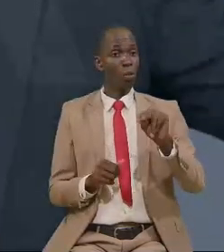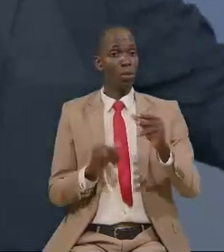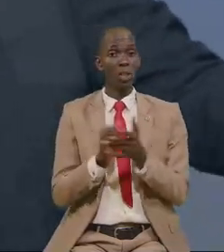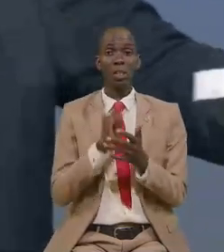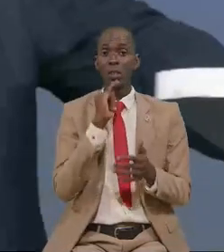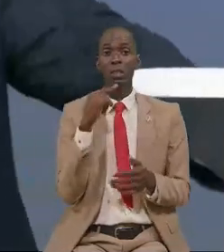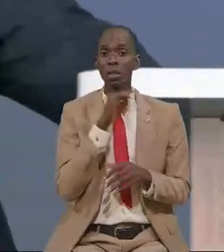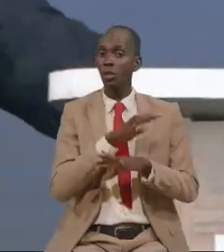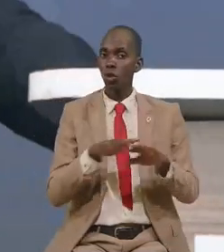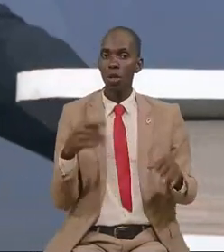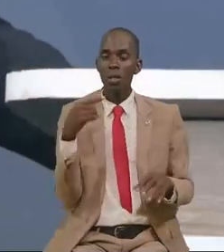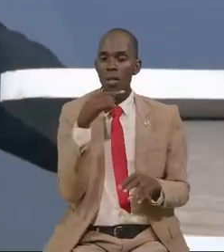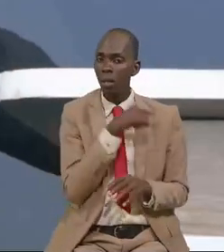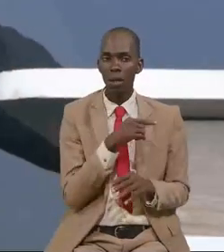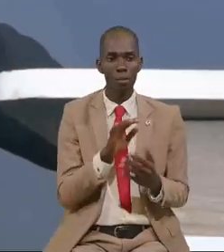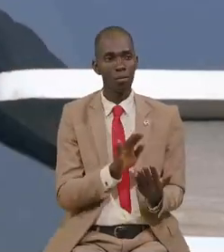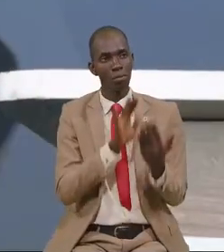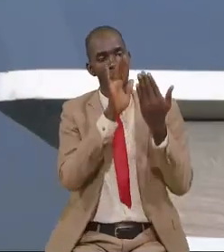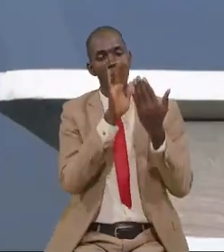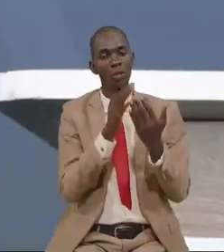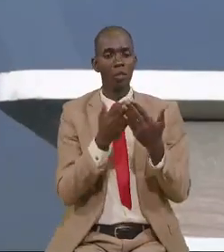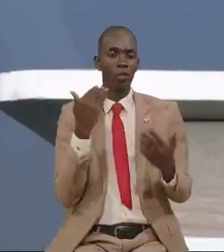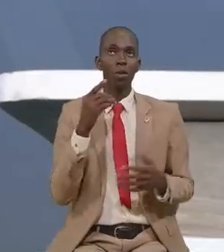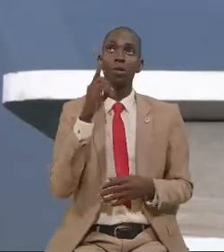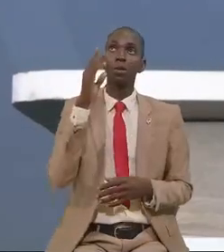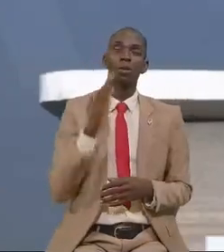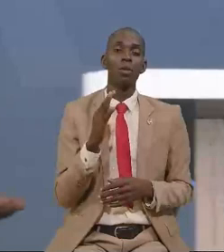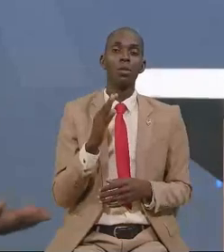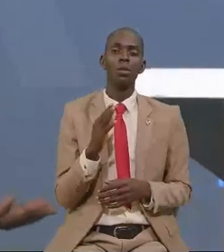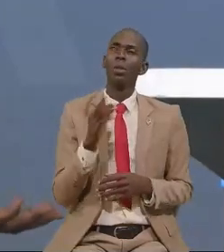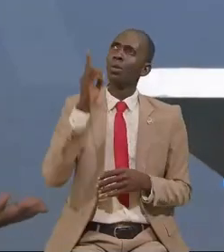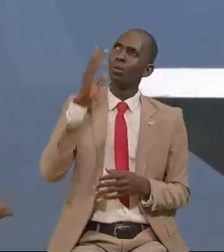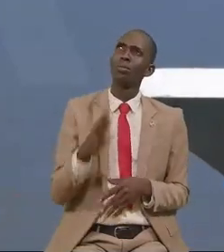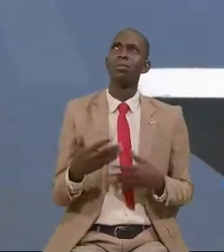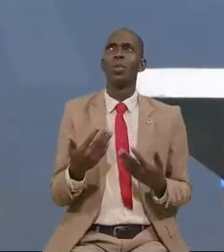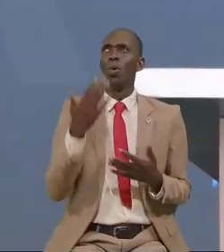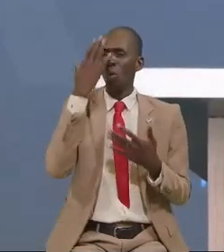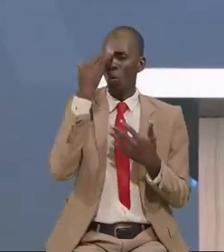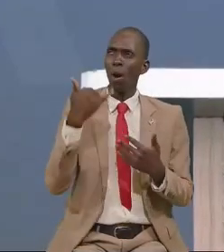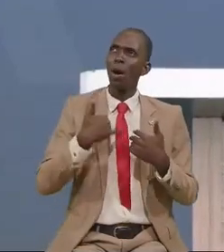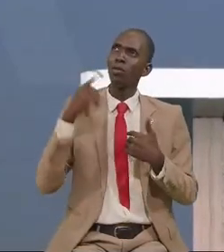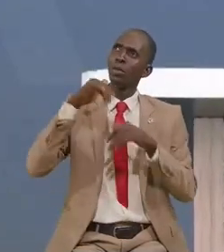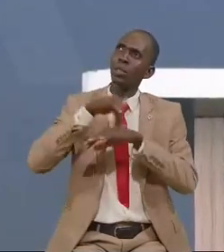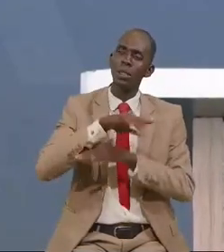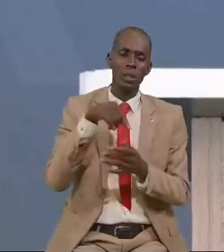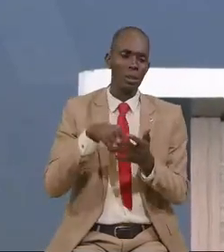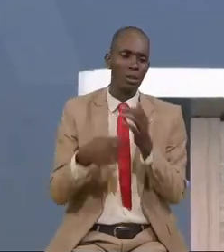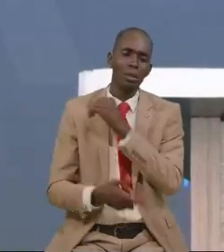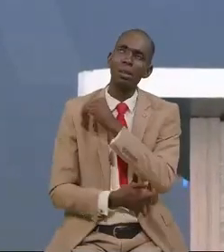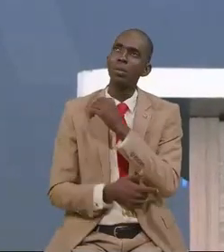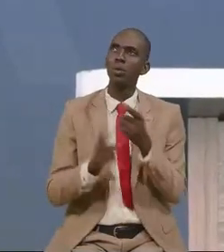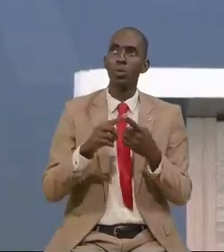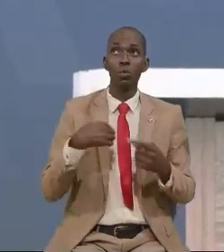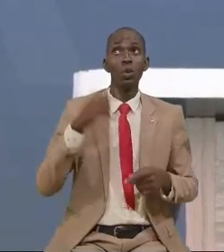pas devant Dieu. Dieu, pourquoi est-ce que tu as envoyé telle tentation? Et